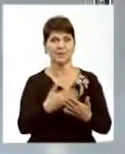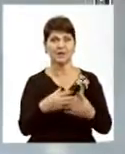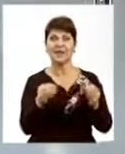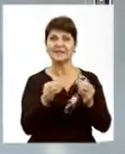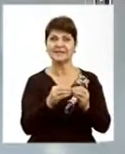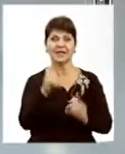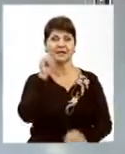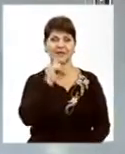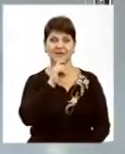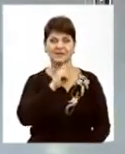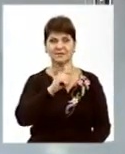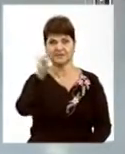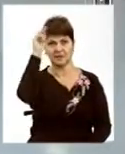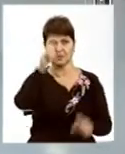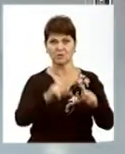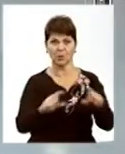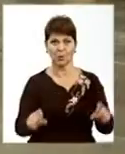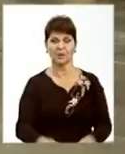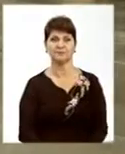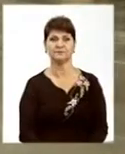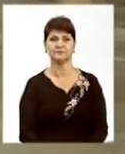10-ї Вінницької загальноосвітньої школи.